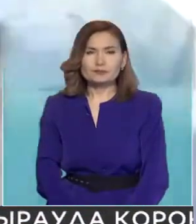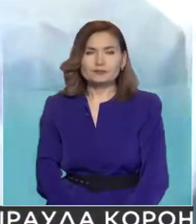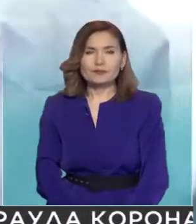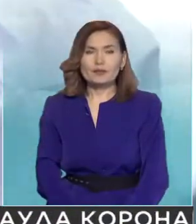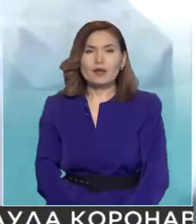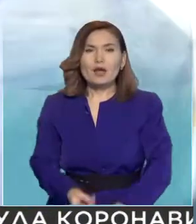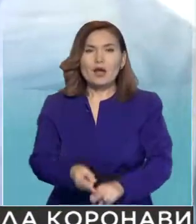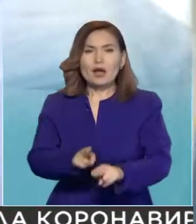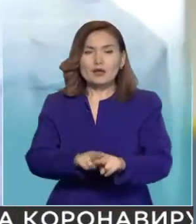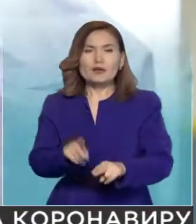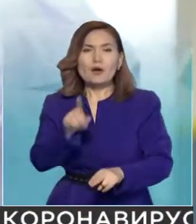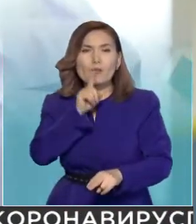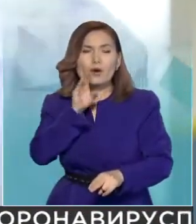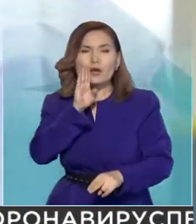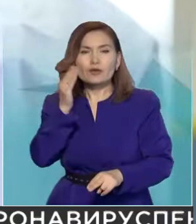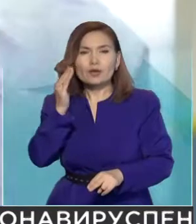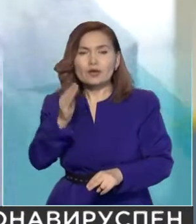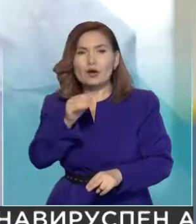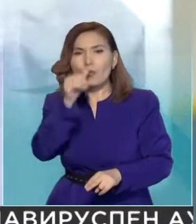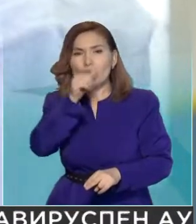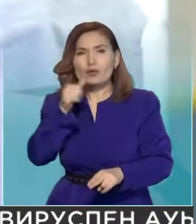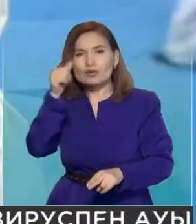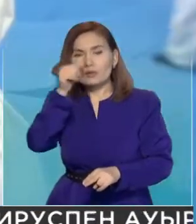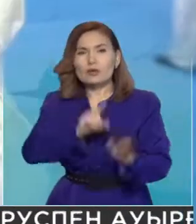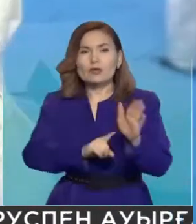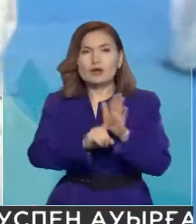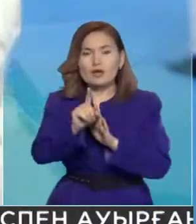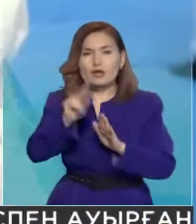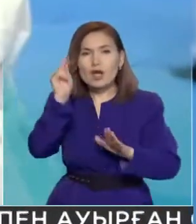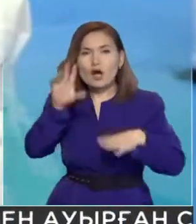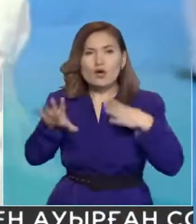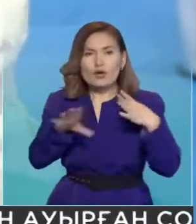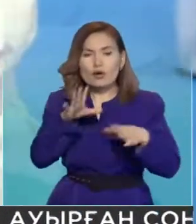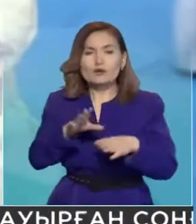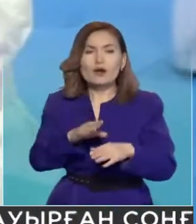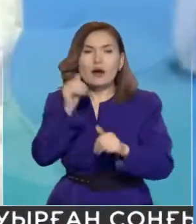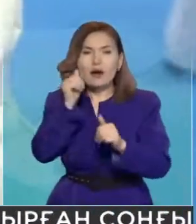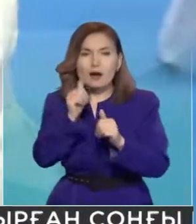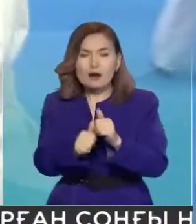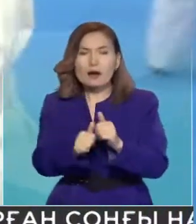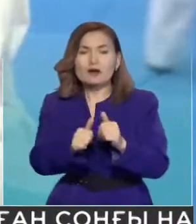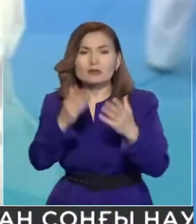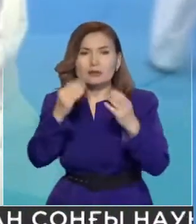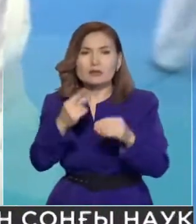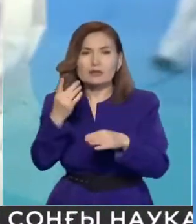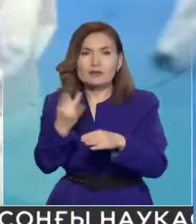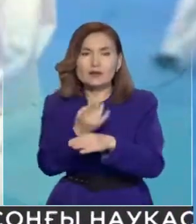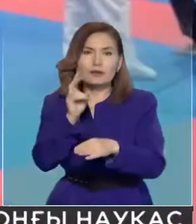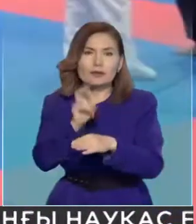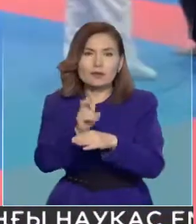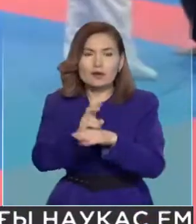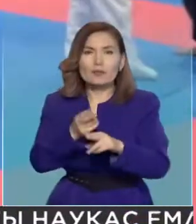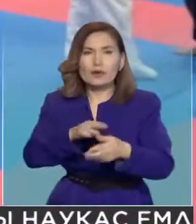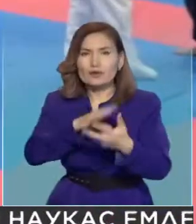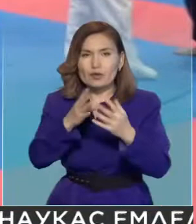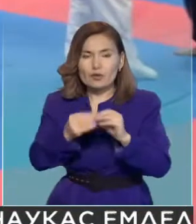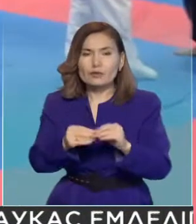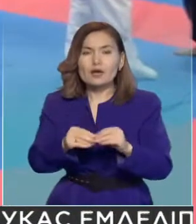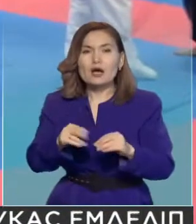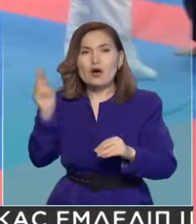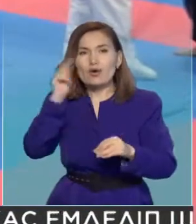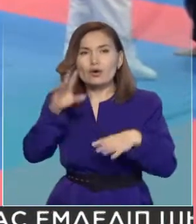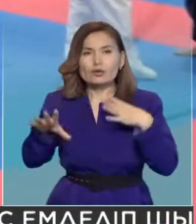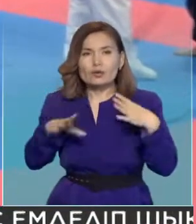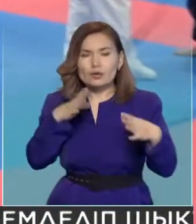Ұлбосын былтыр күзден бері каратэмен шұғылданып келеді. Аптасына 3 рет таңертең ерте келіп, қатарластарымен бірге жаттығу жасайды. Шыдамдылығын шыңдап,